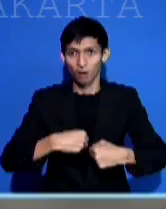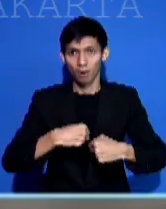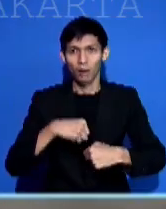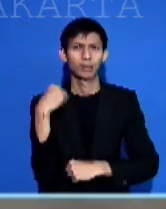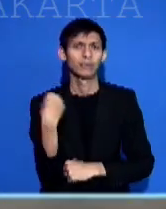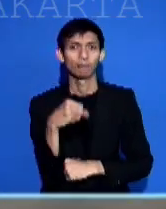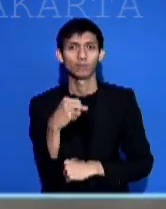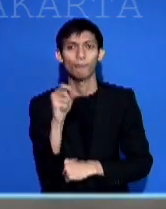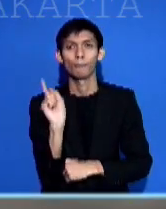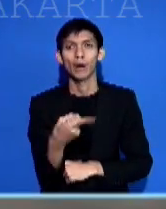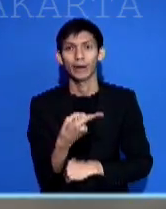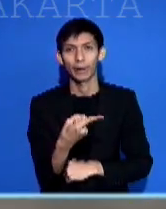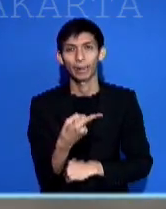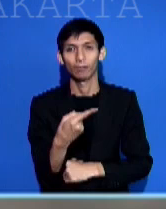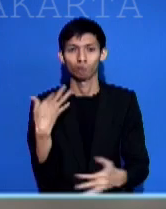ini. Tentang